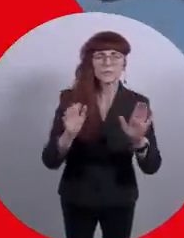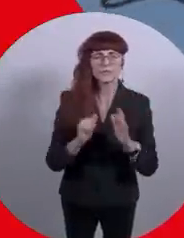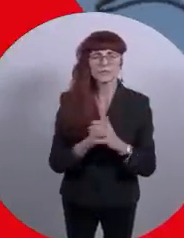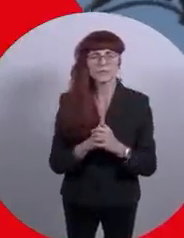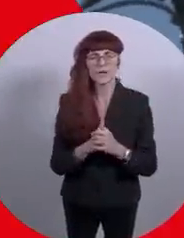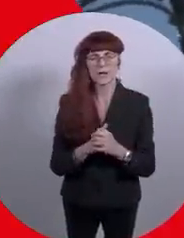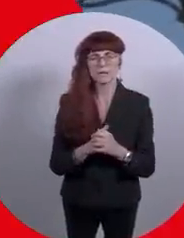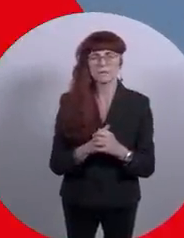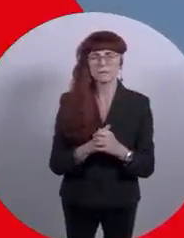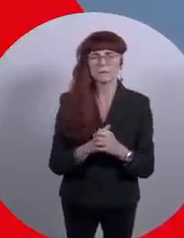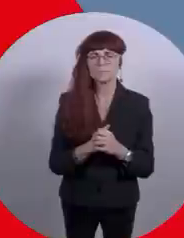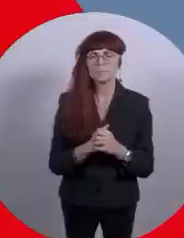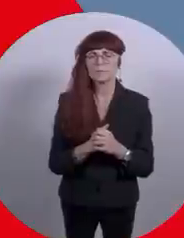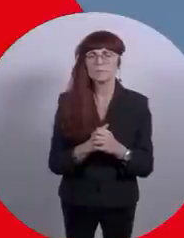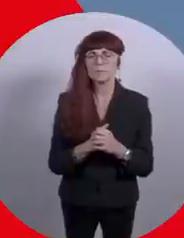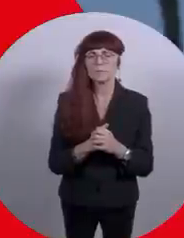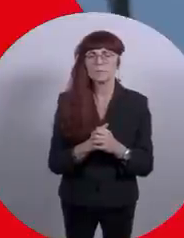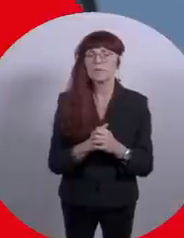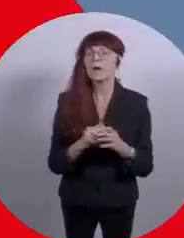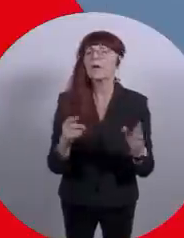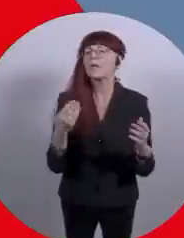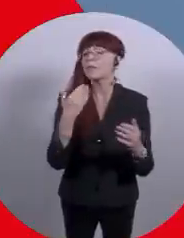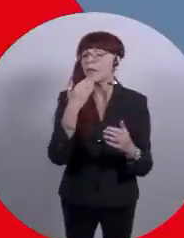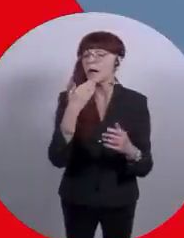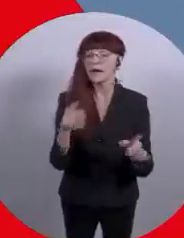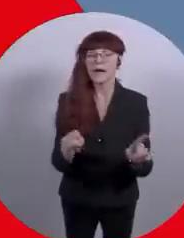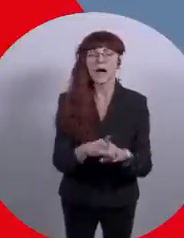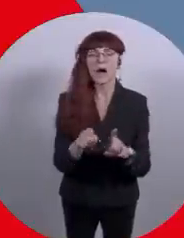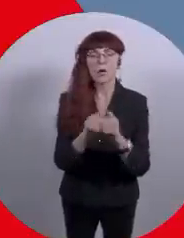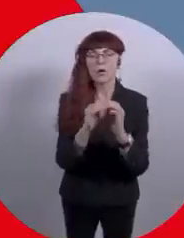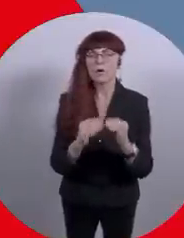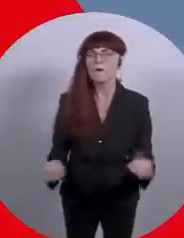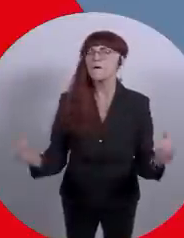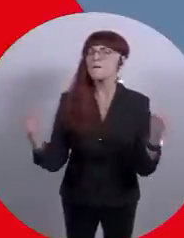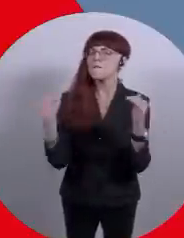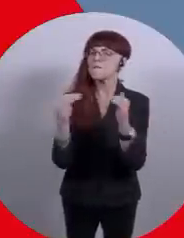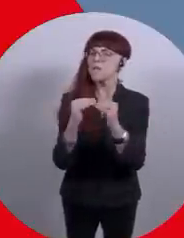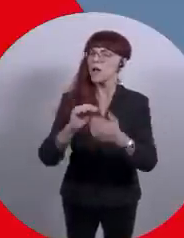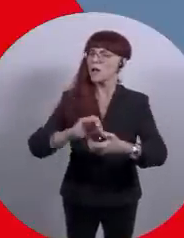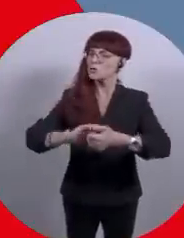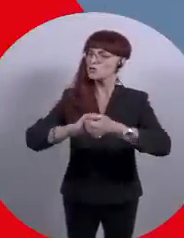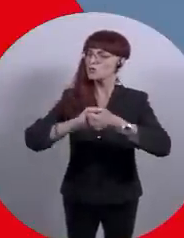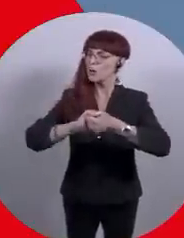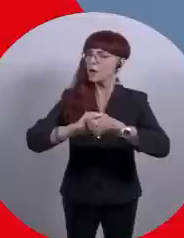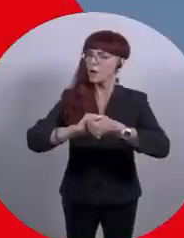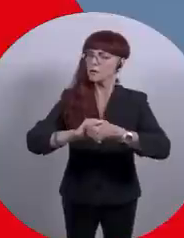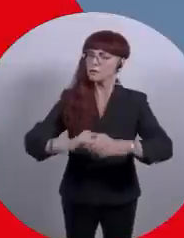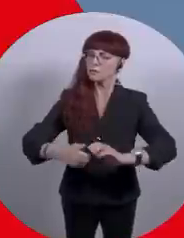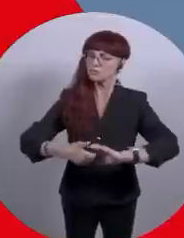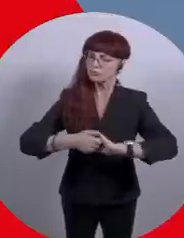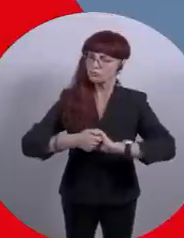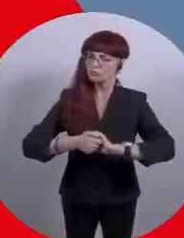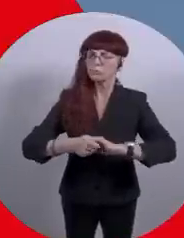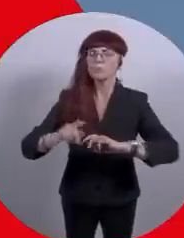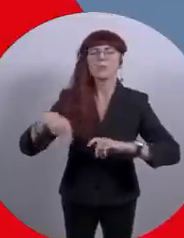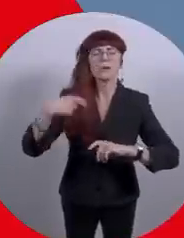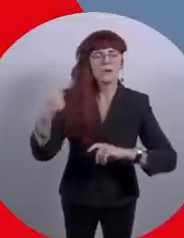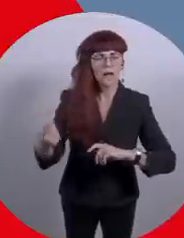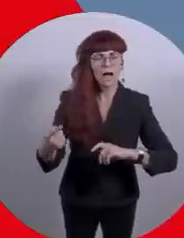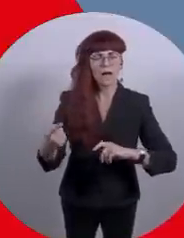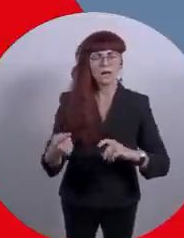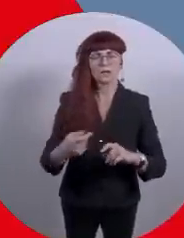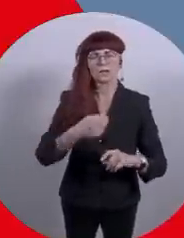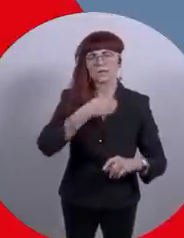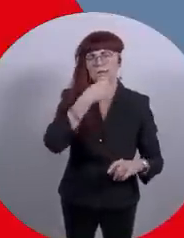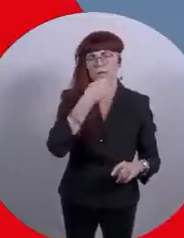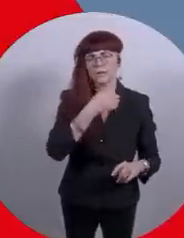Referate und Präsentationen danke auch für das faire Shakehands nach den Reden